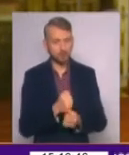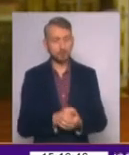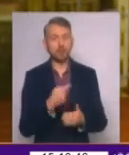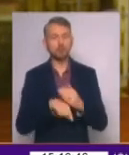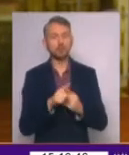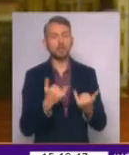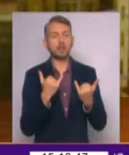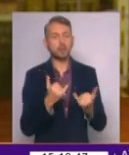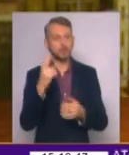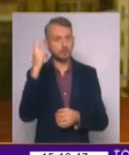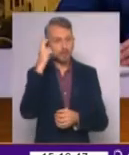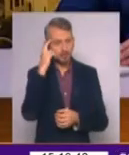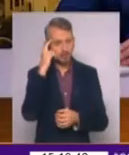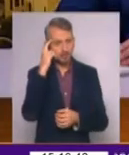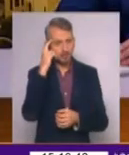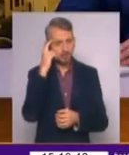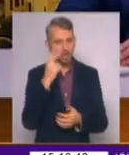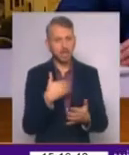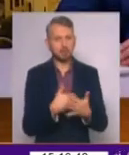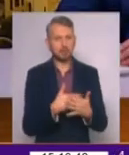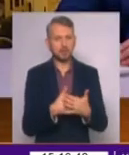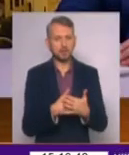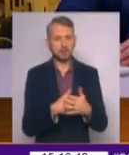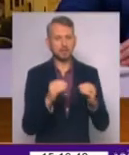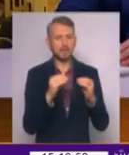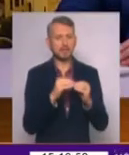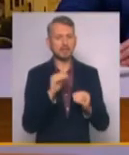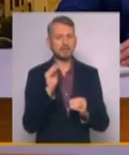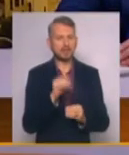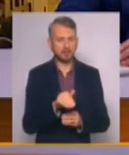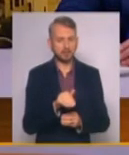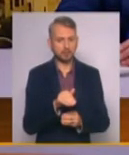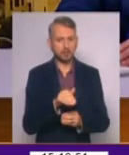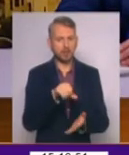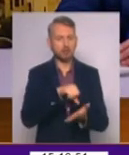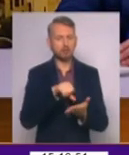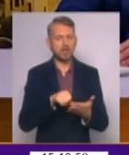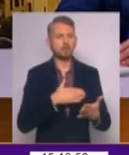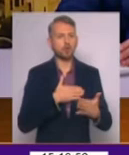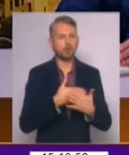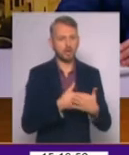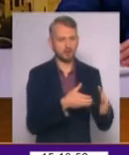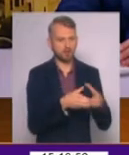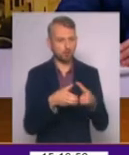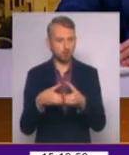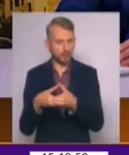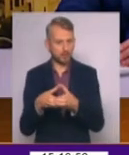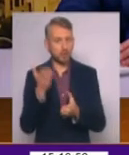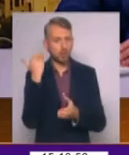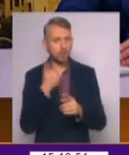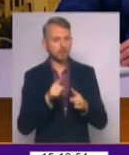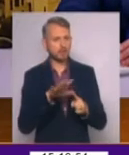на сьогодні в Києві близько 10 тисяч членів громадських формувань. Колись це була